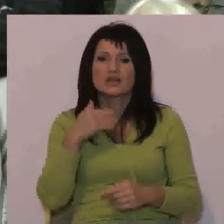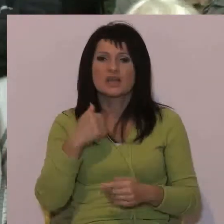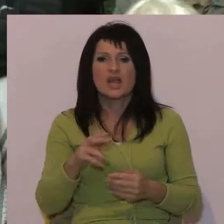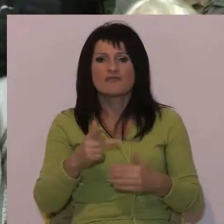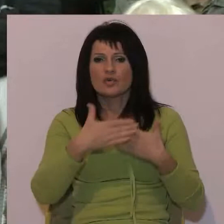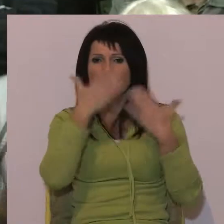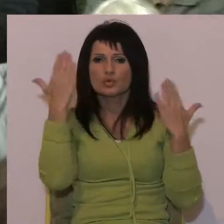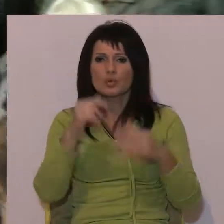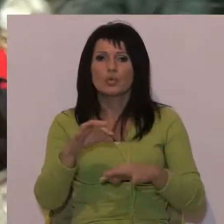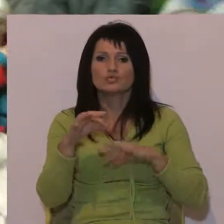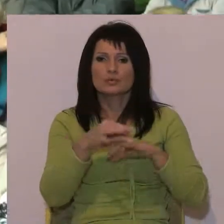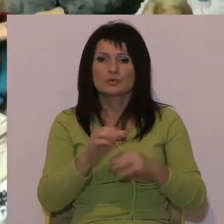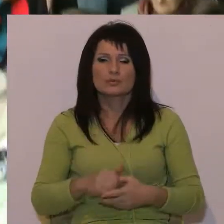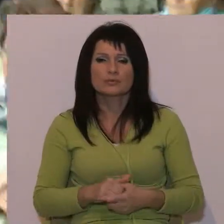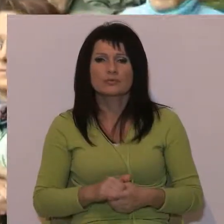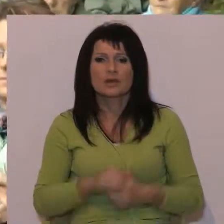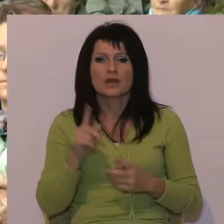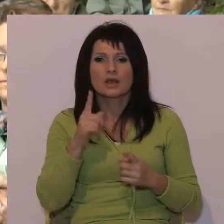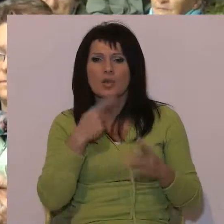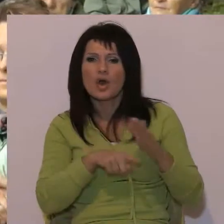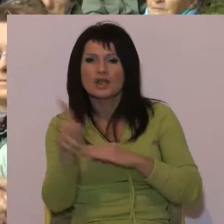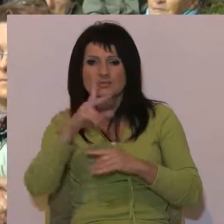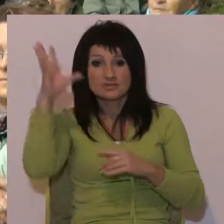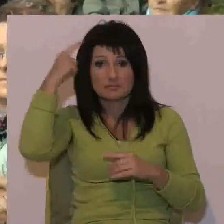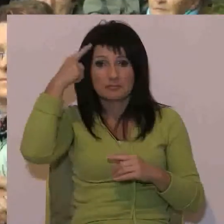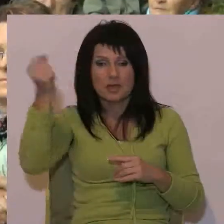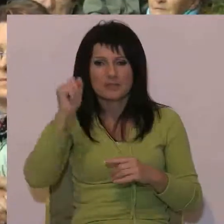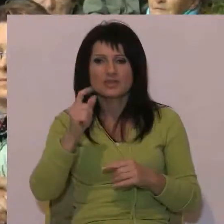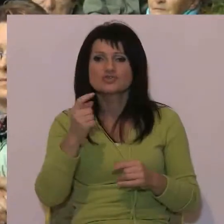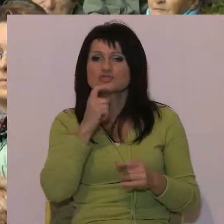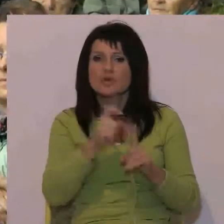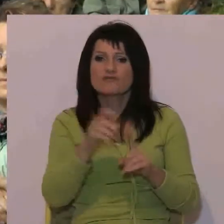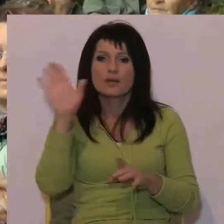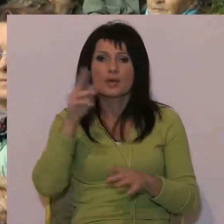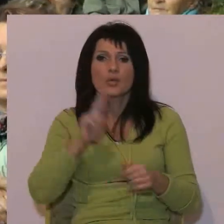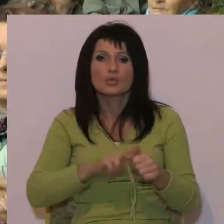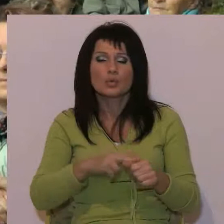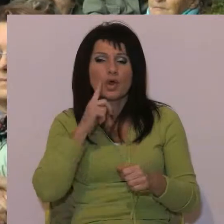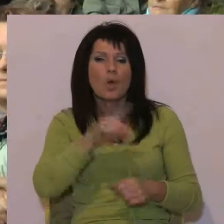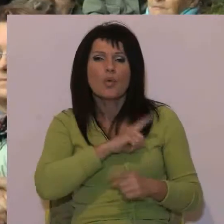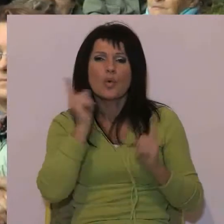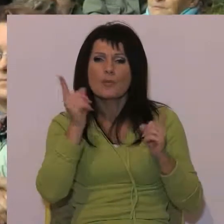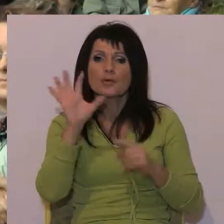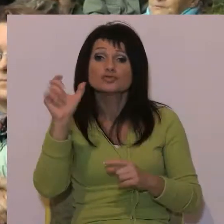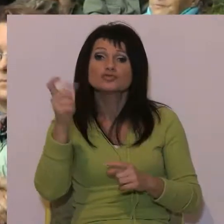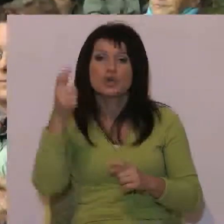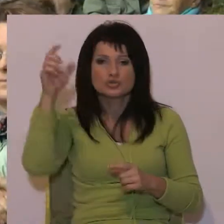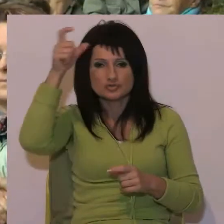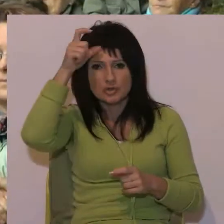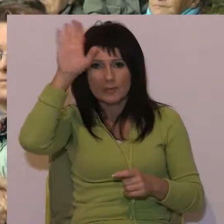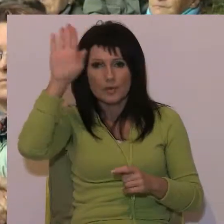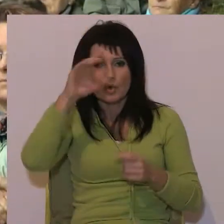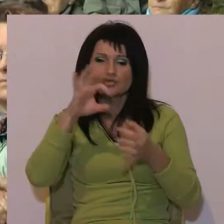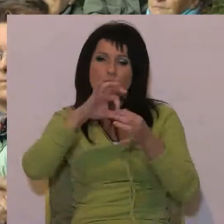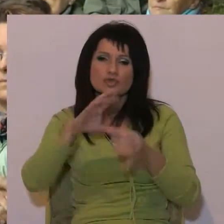dzień ślubu. I uleciały z pamięci słowa Boga, który upomina: co Bóg złączył, człowiek niech